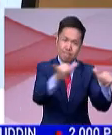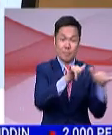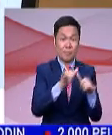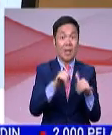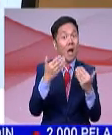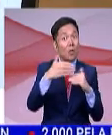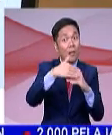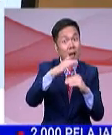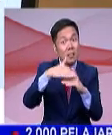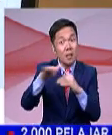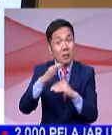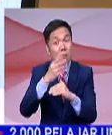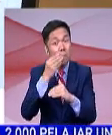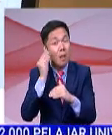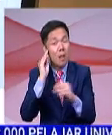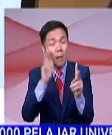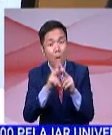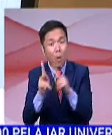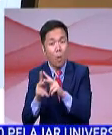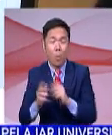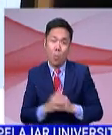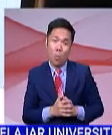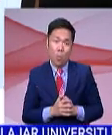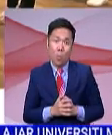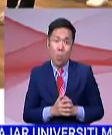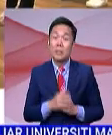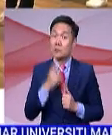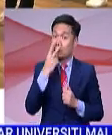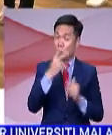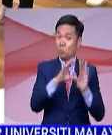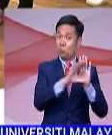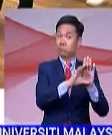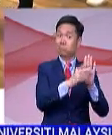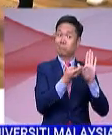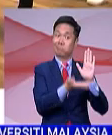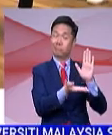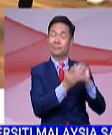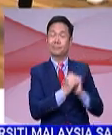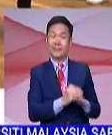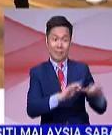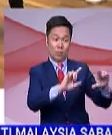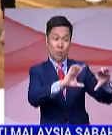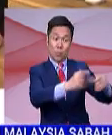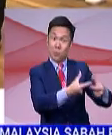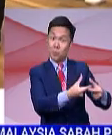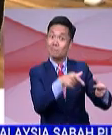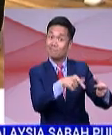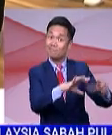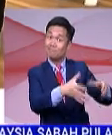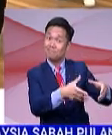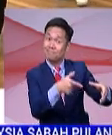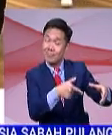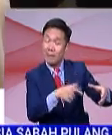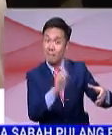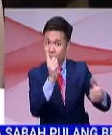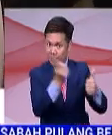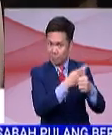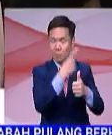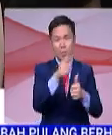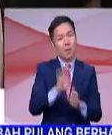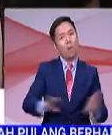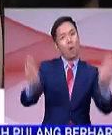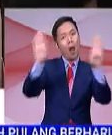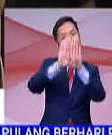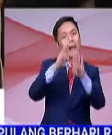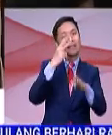penghantaran pelajar-pelajar pulang ke kampung. Contohnya dalam kes-kes ini, pertama mereka kena mengisi borang